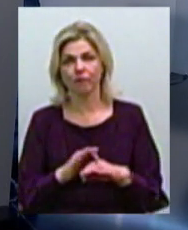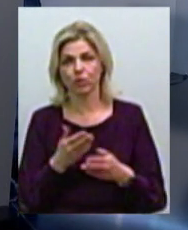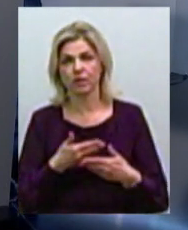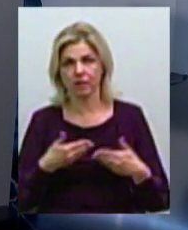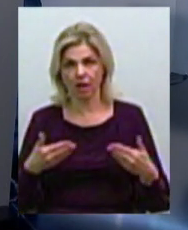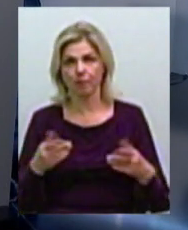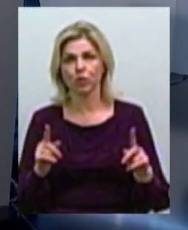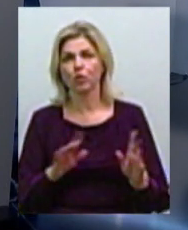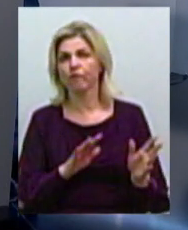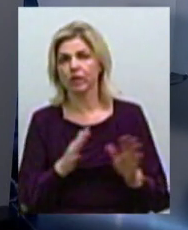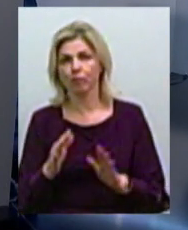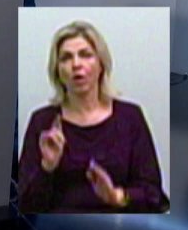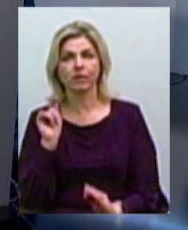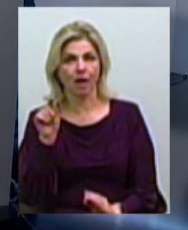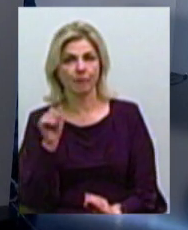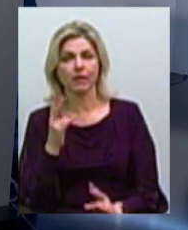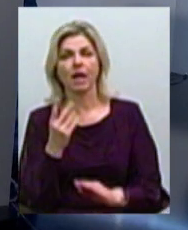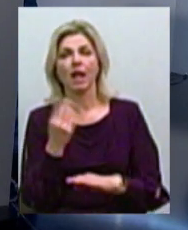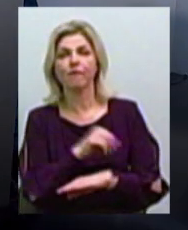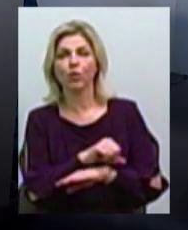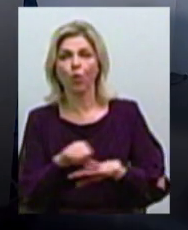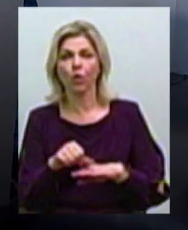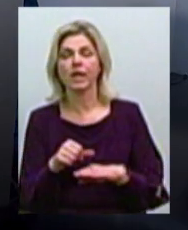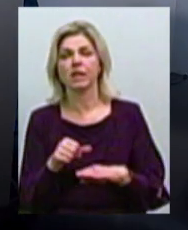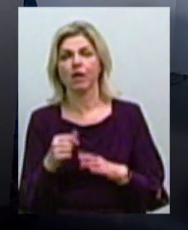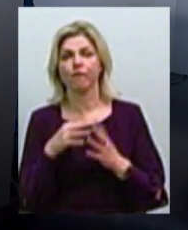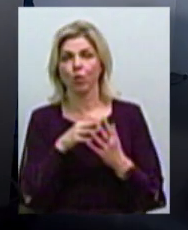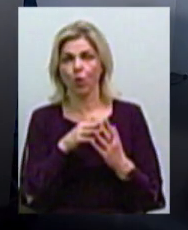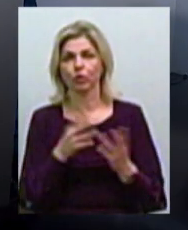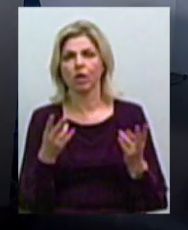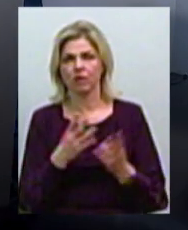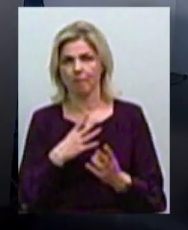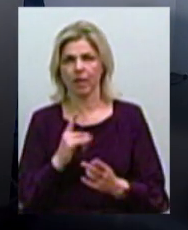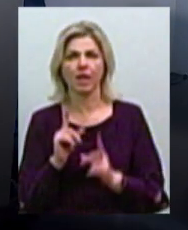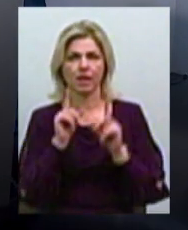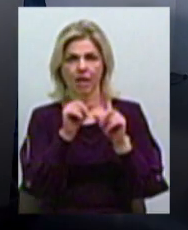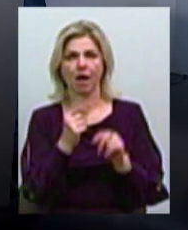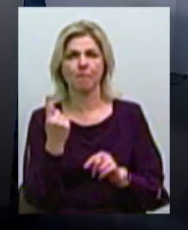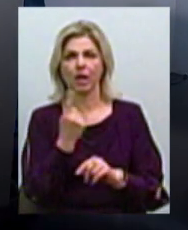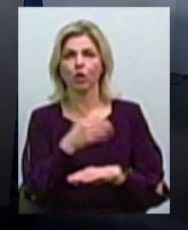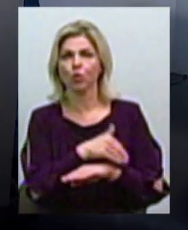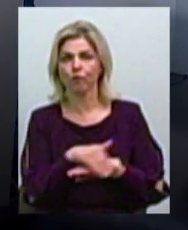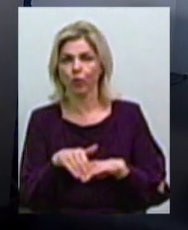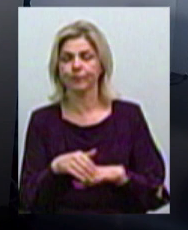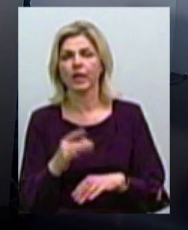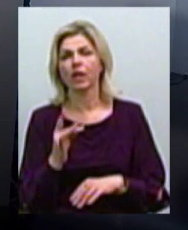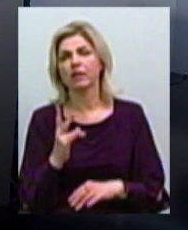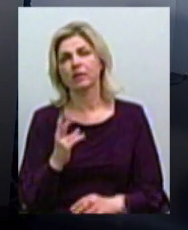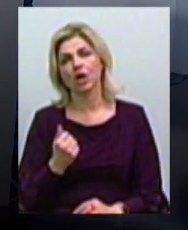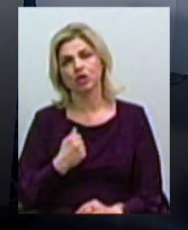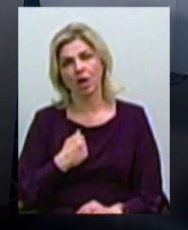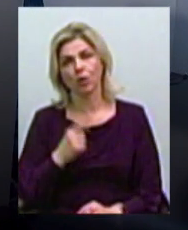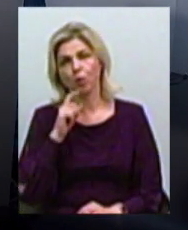відбувається власне там на лінії фронту, нам потрібно було їхати туди на передову. І на превеликий жаль,